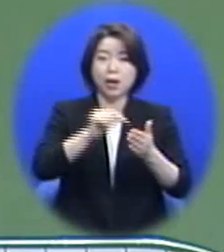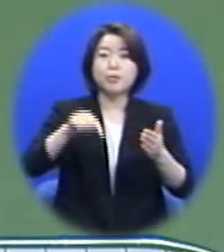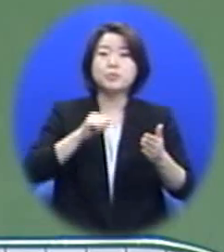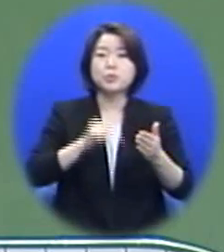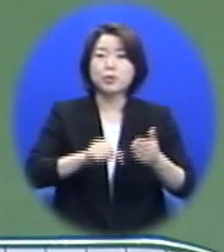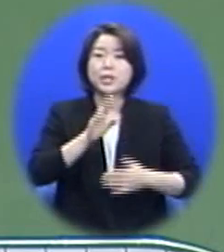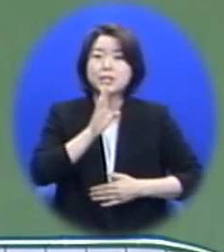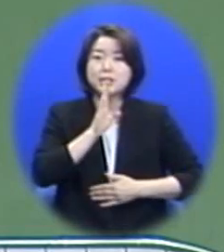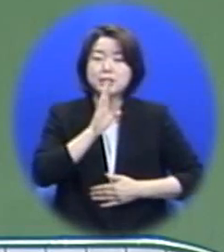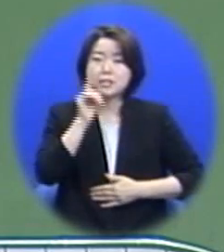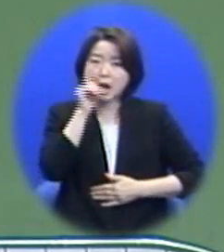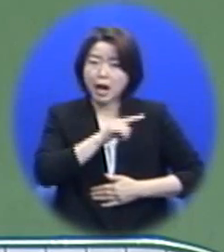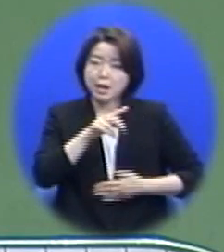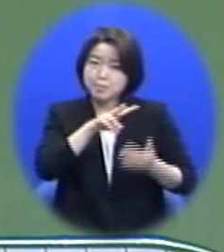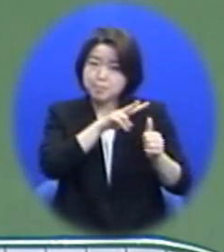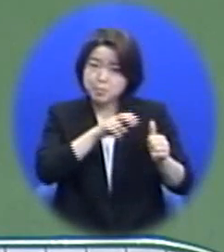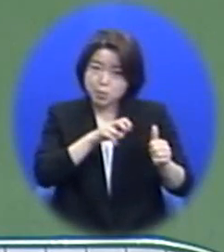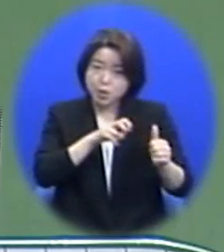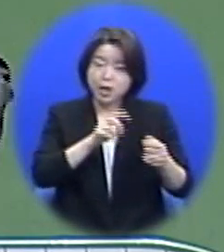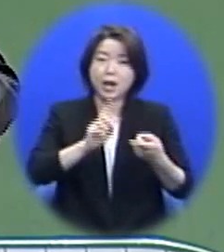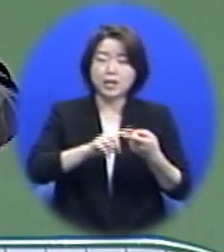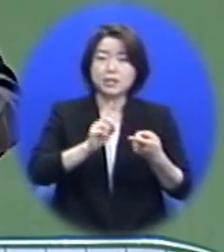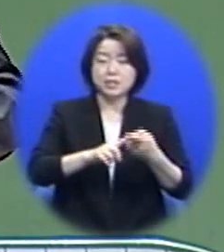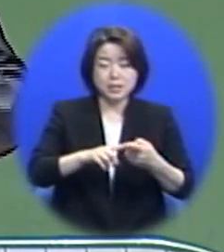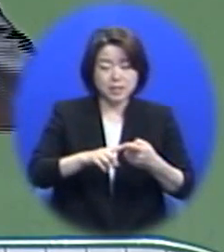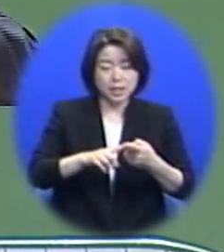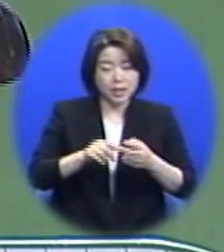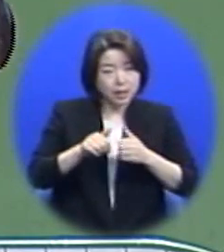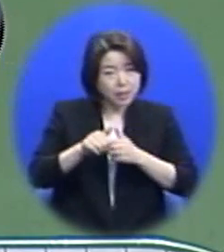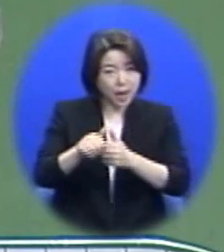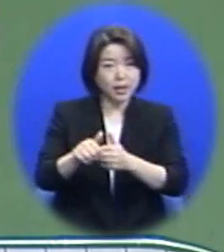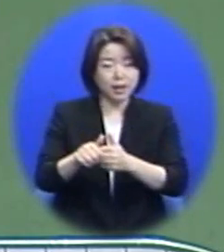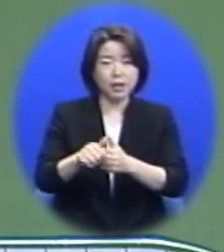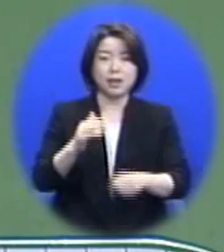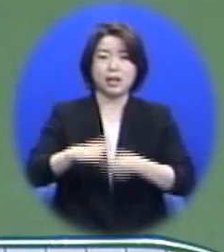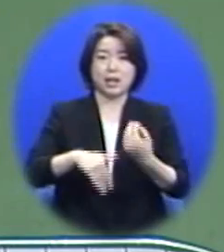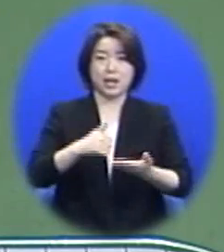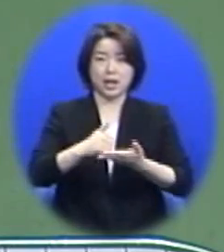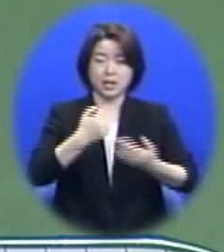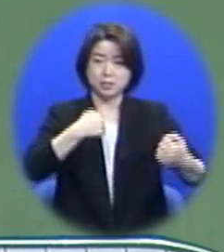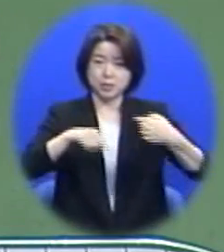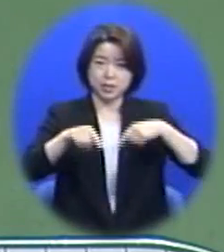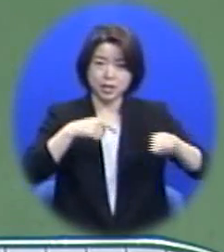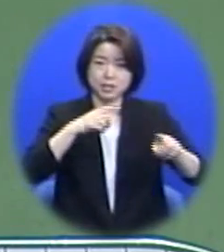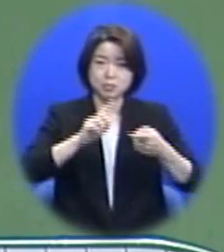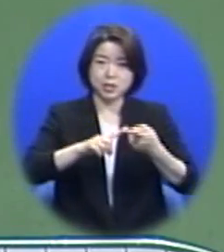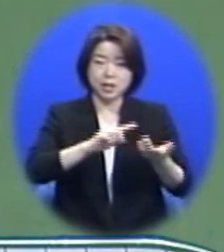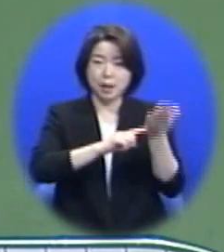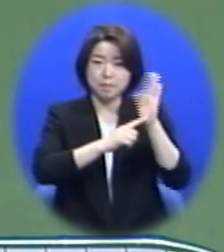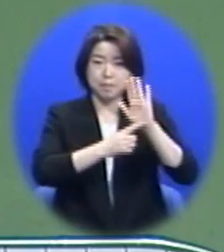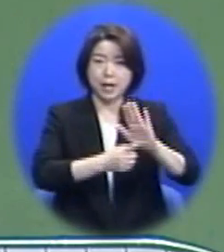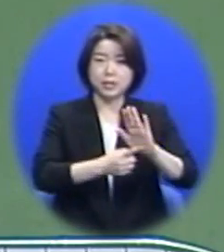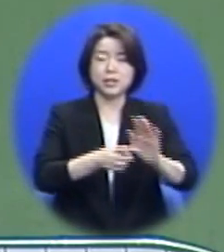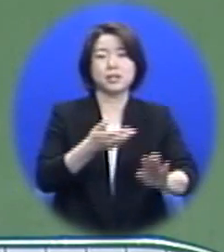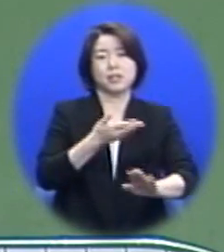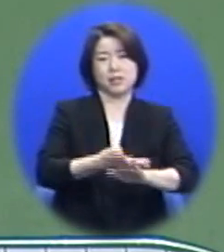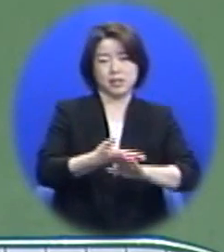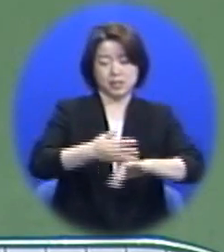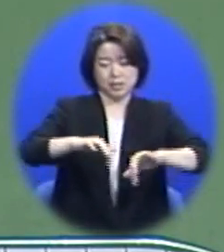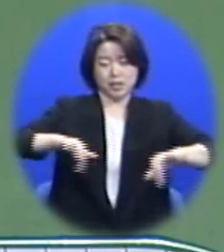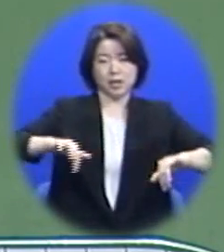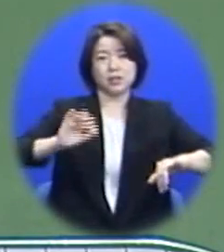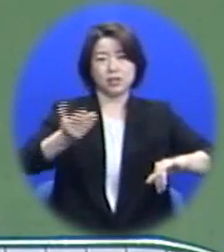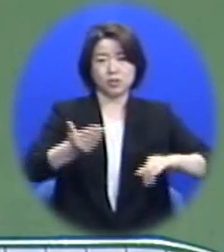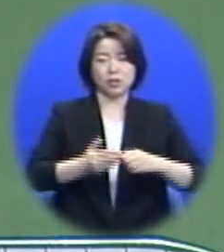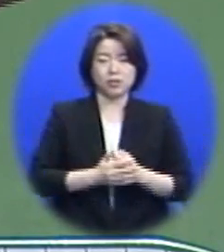악을 미워하는지 아닌지에 따라서 하나님의 다스림에 대한 반응이 확 달라집니다